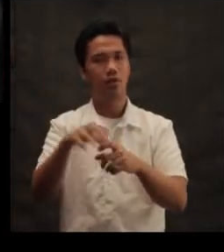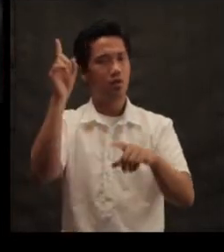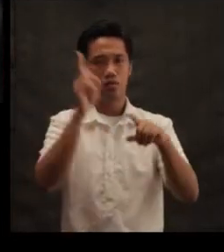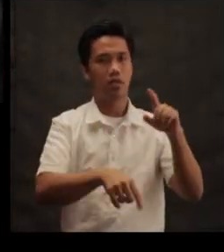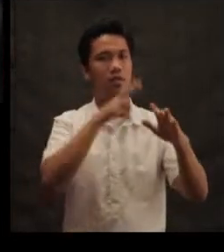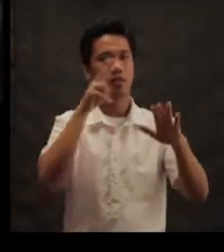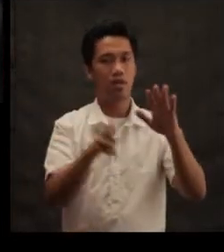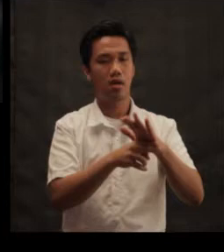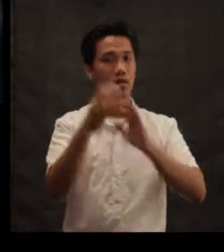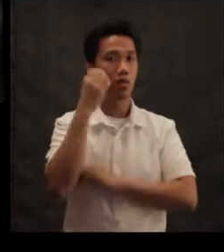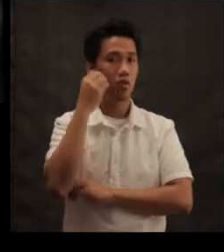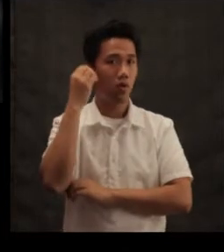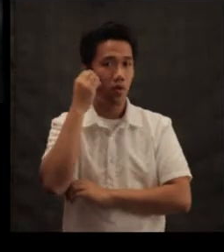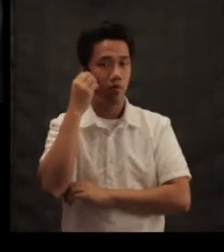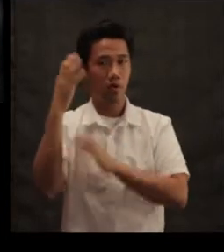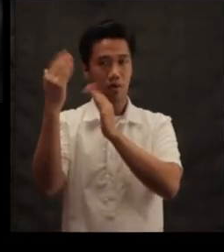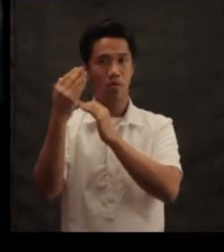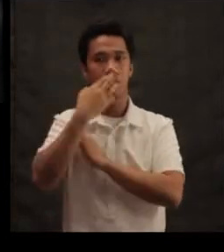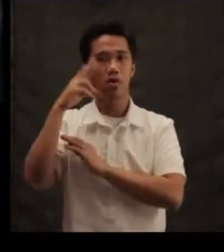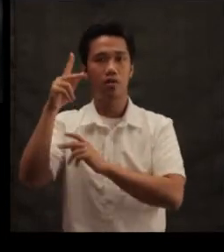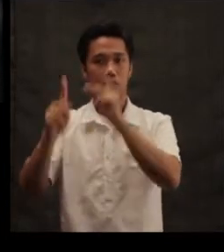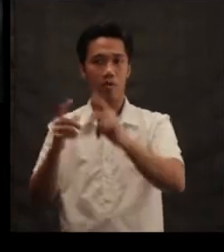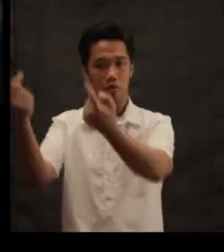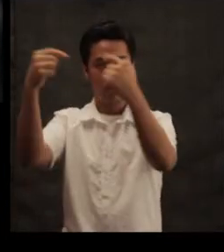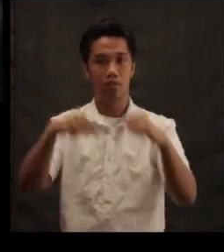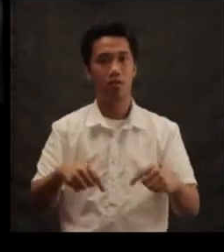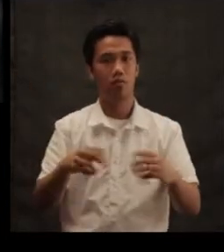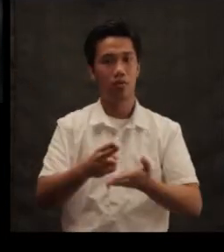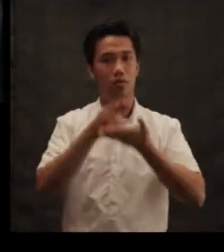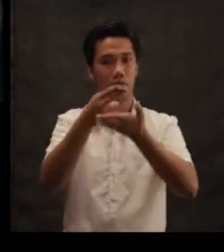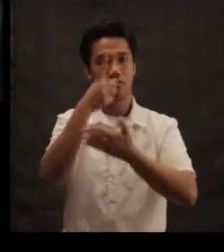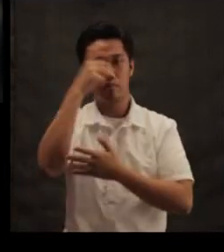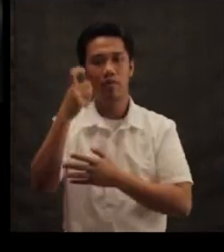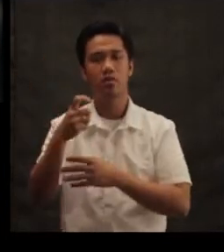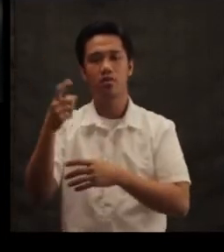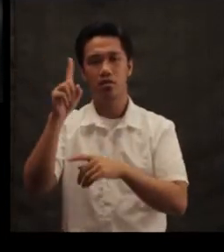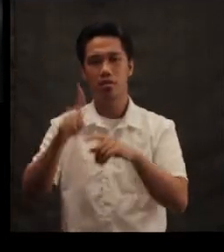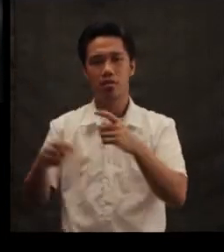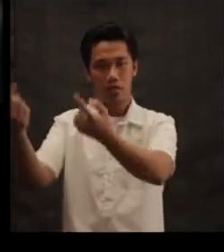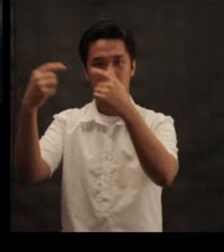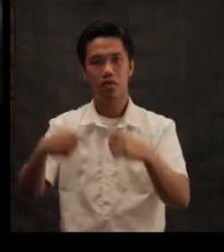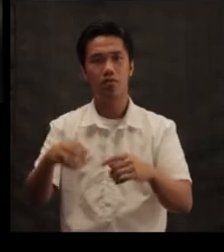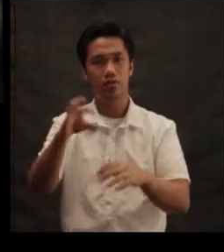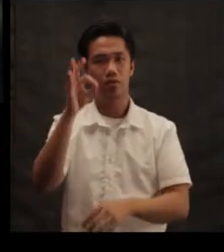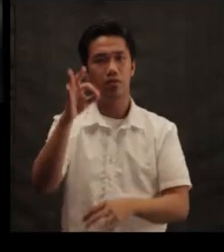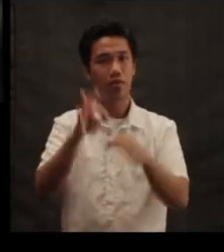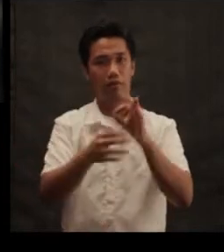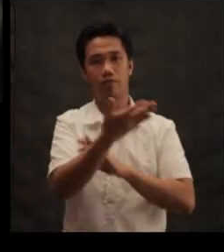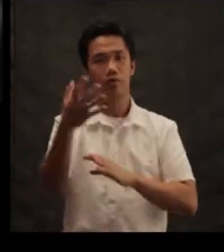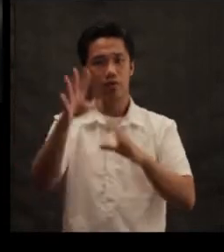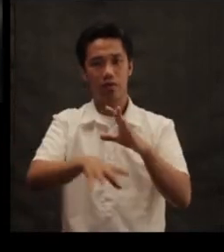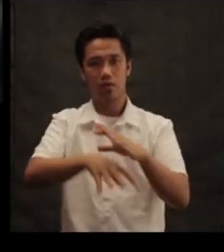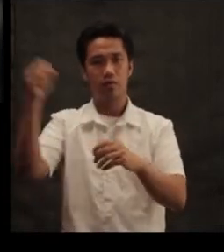cannot hide at home and hope the better people will come along, because the better people will not be chosen